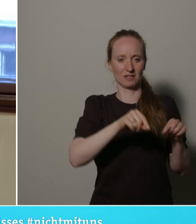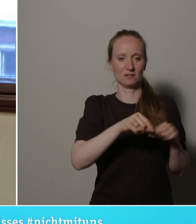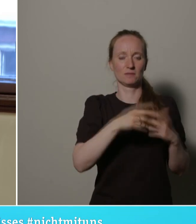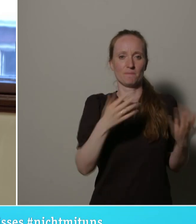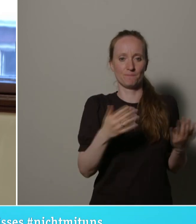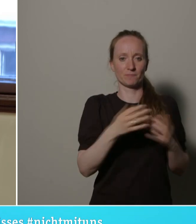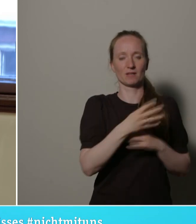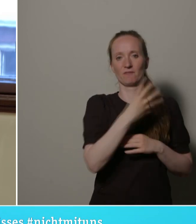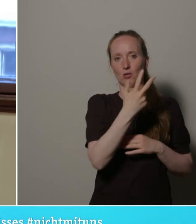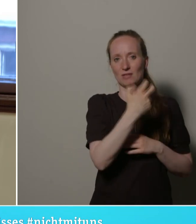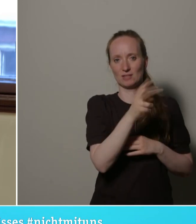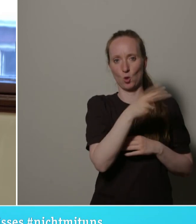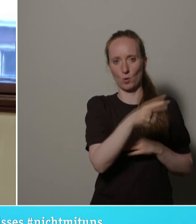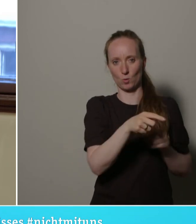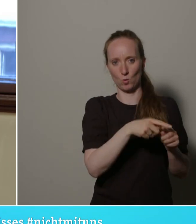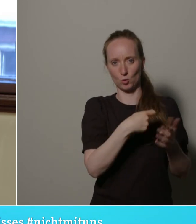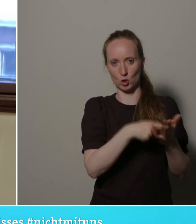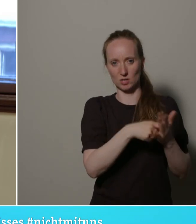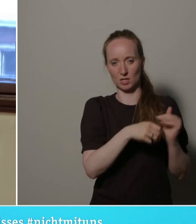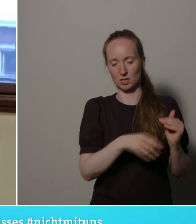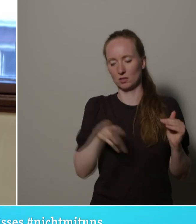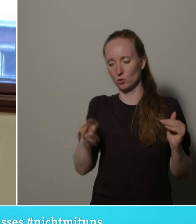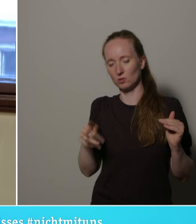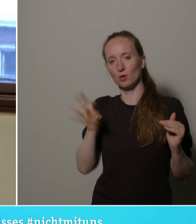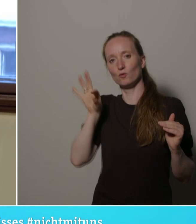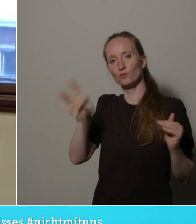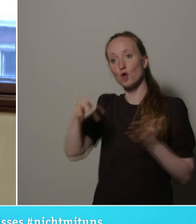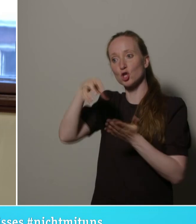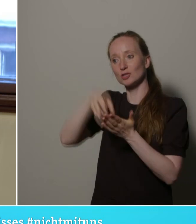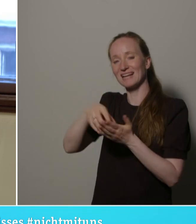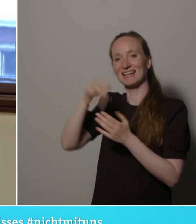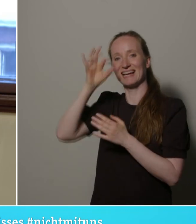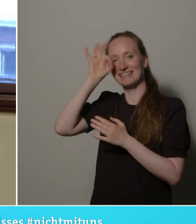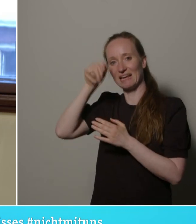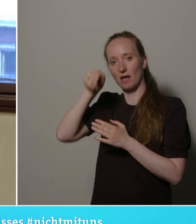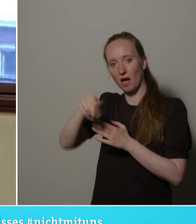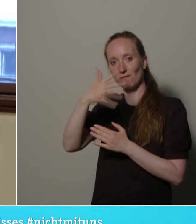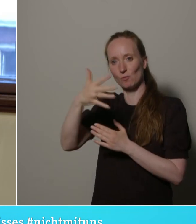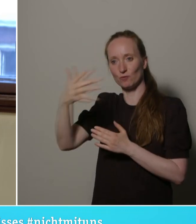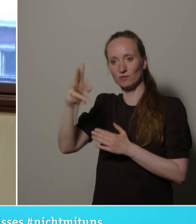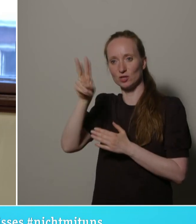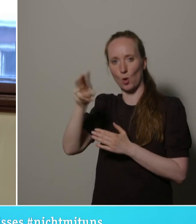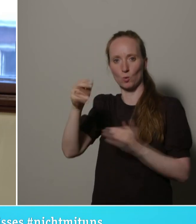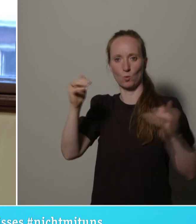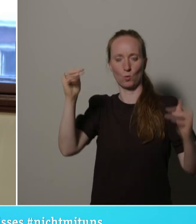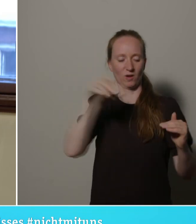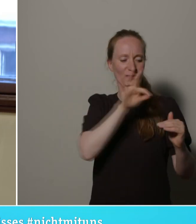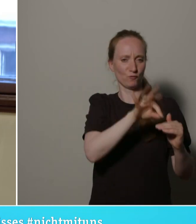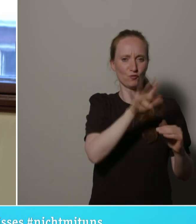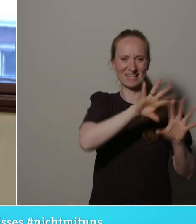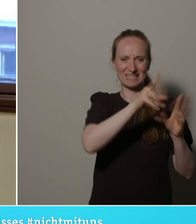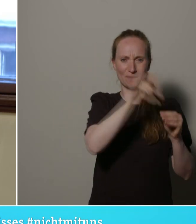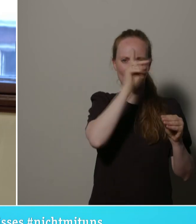34 Euro kostet und ein Ticket für die Stadt Jena 55. Deswegen schlagen wir ihn vor, oder